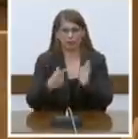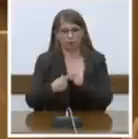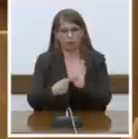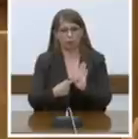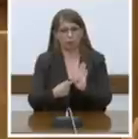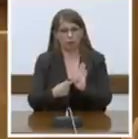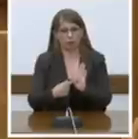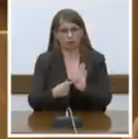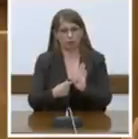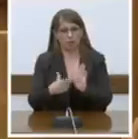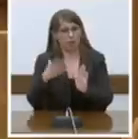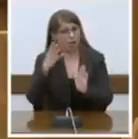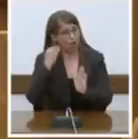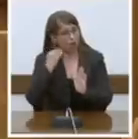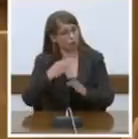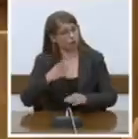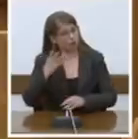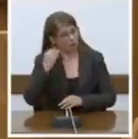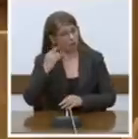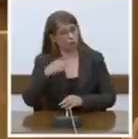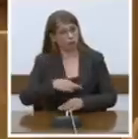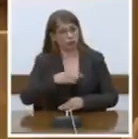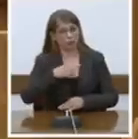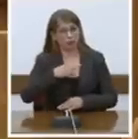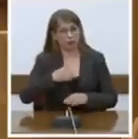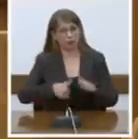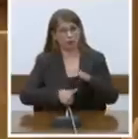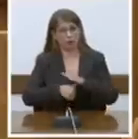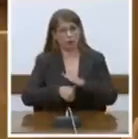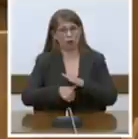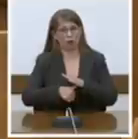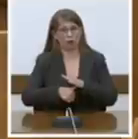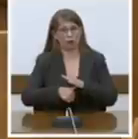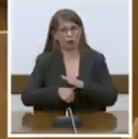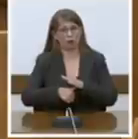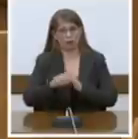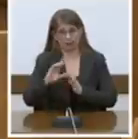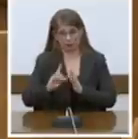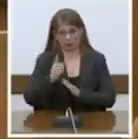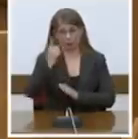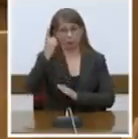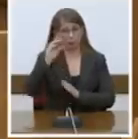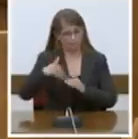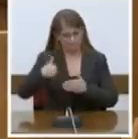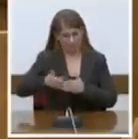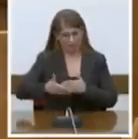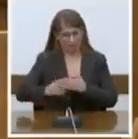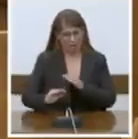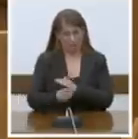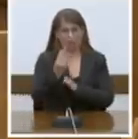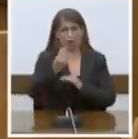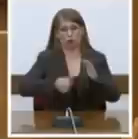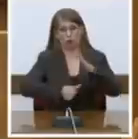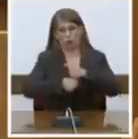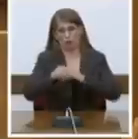Άκουσα και σας άκουσα, κύριε Πρόεδρε, στην πανηγυρική σας ομιλία μετά την εκλογή σας,